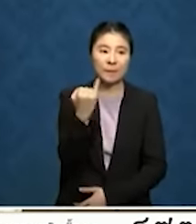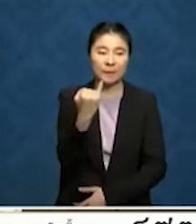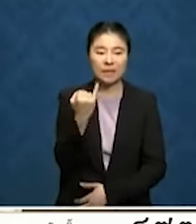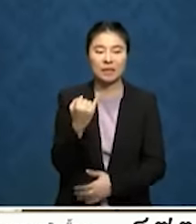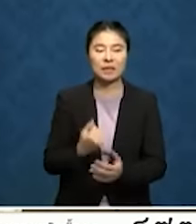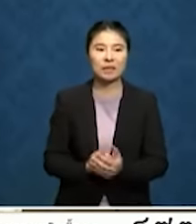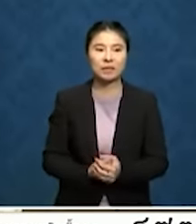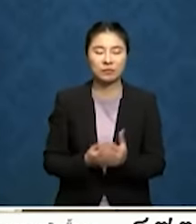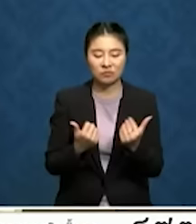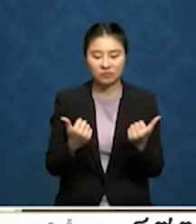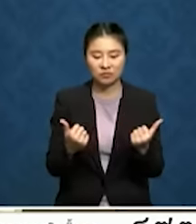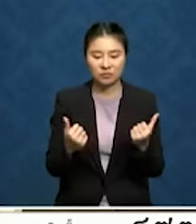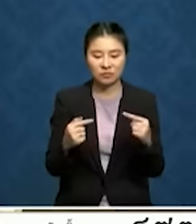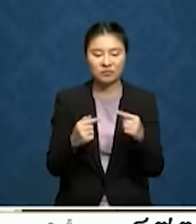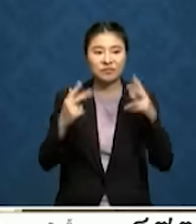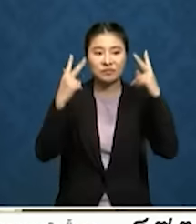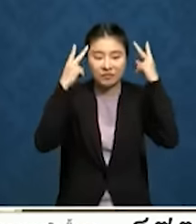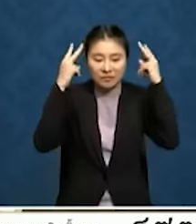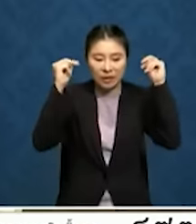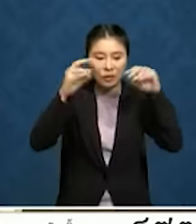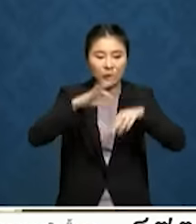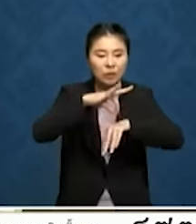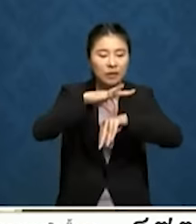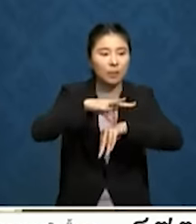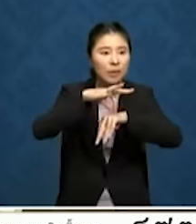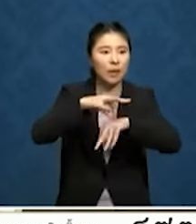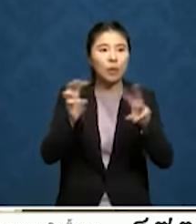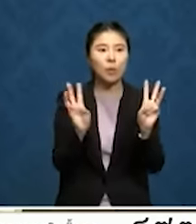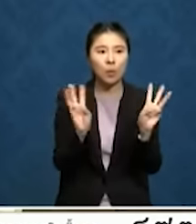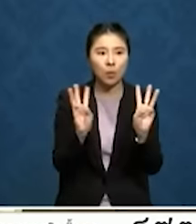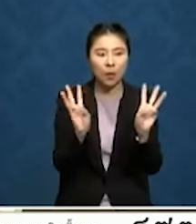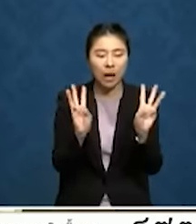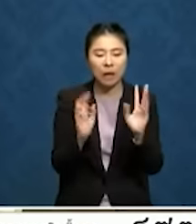ากำลังขาดนายกรัฐมนตรี